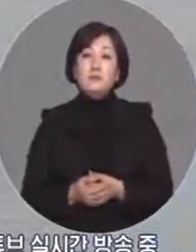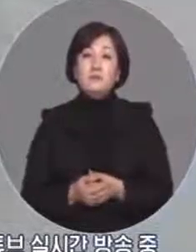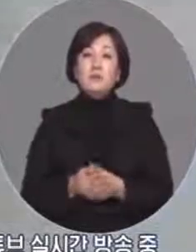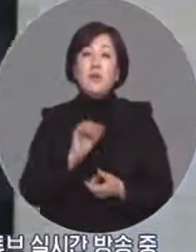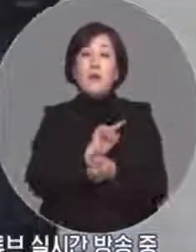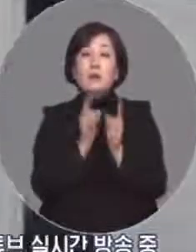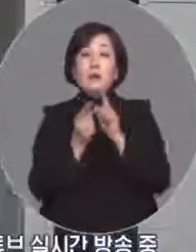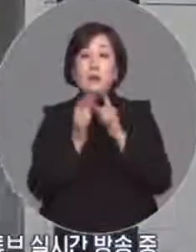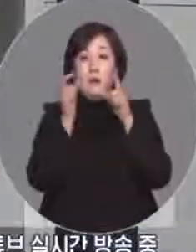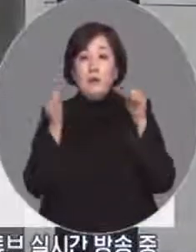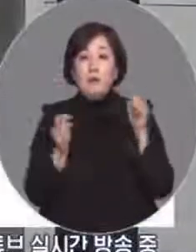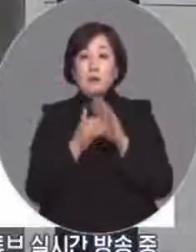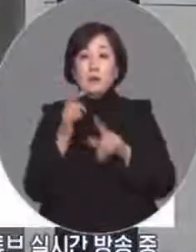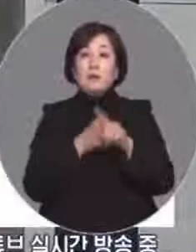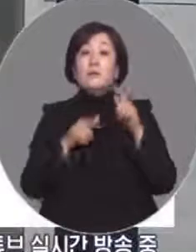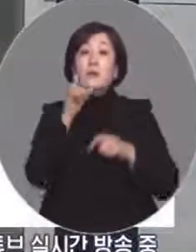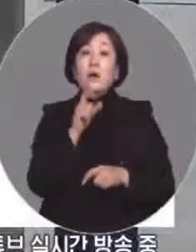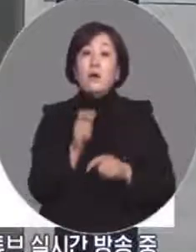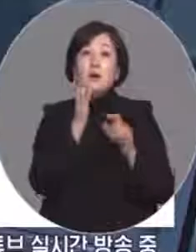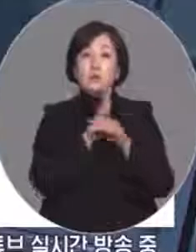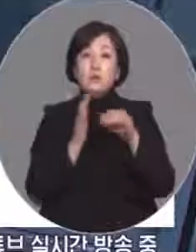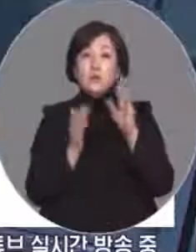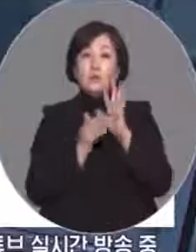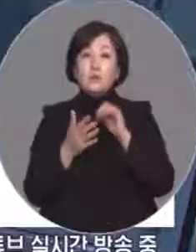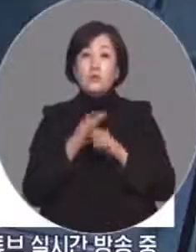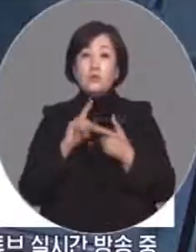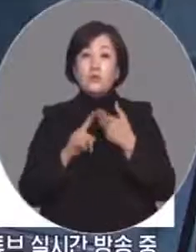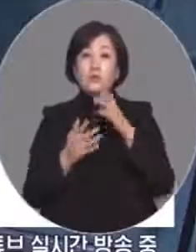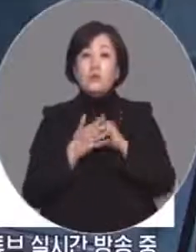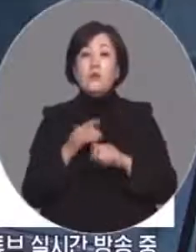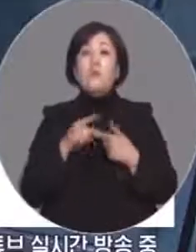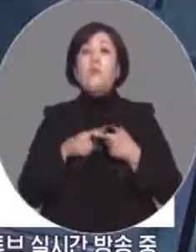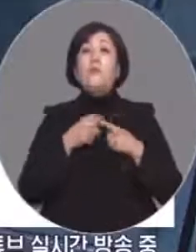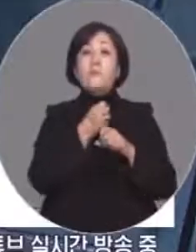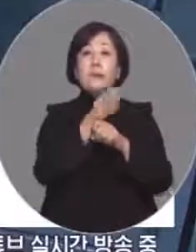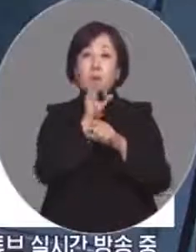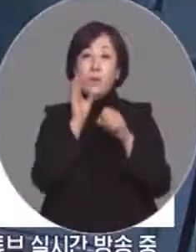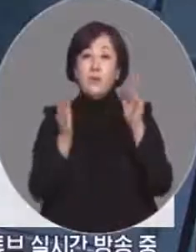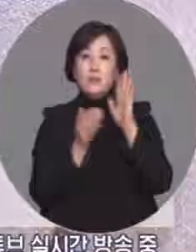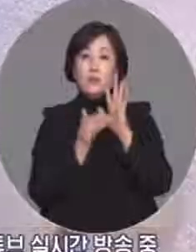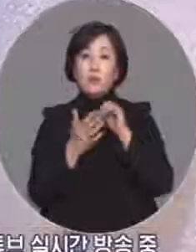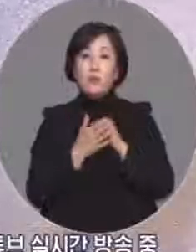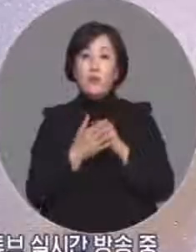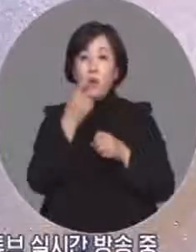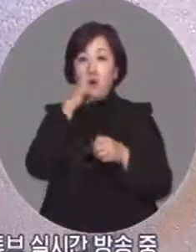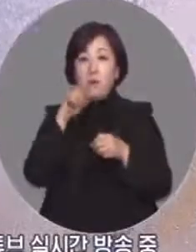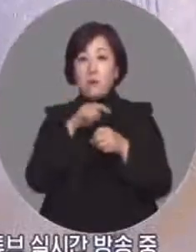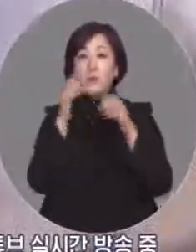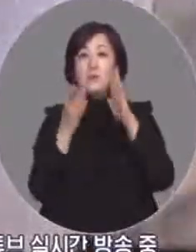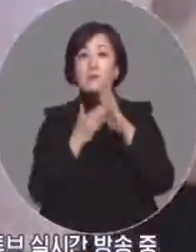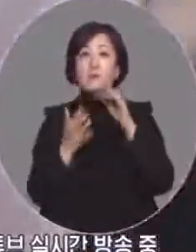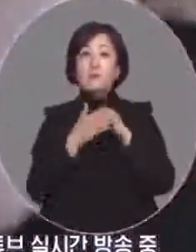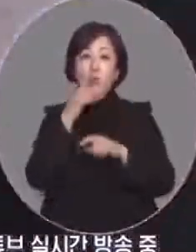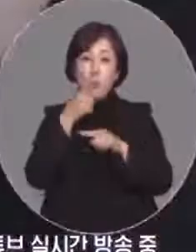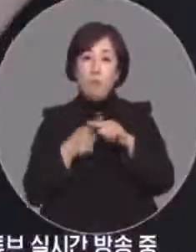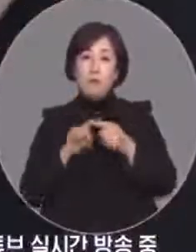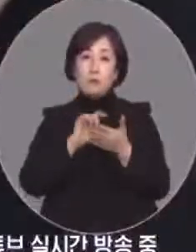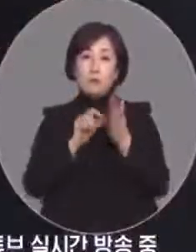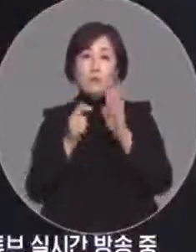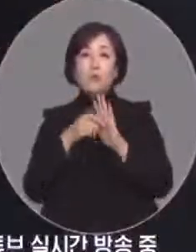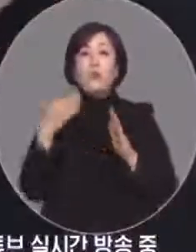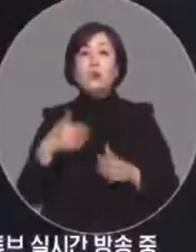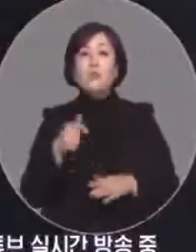사회적 거리 두기가 강화되면서 테이크아웃만 가능해진 카페. 이러다 보니 가게 매출은 반의 반토막이